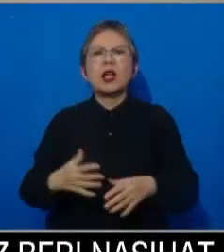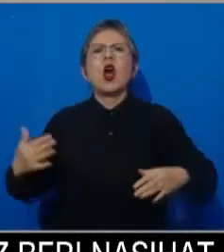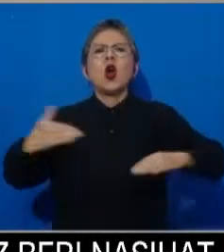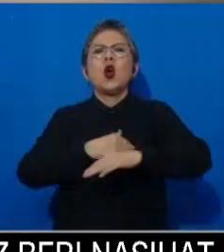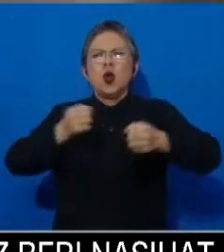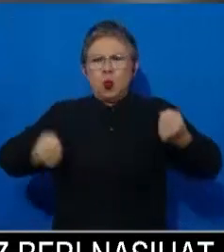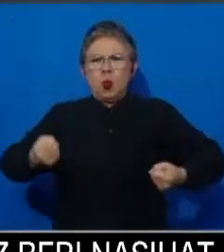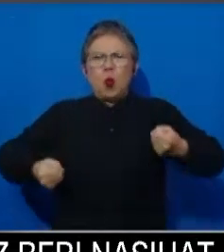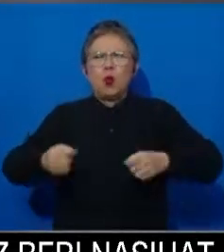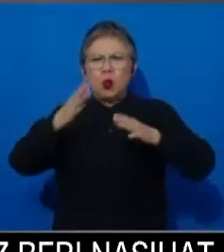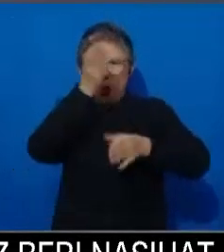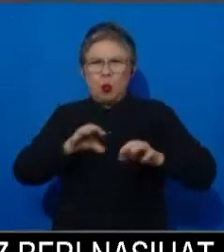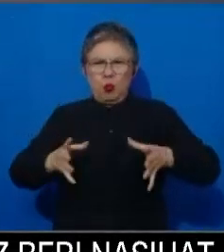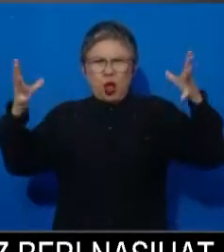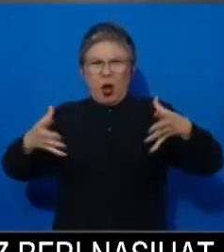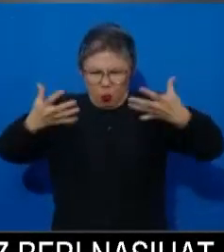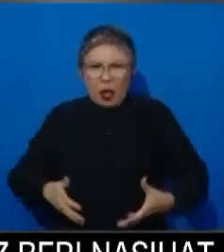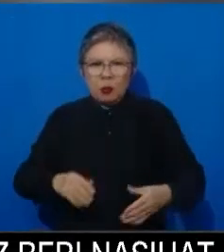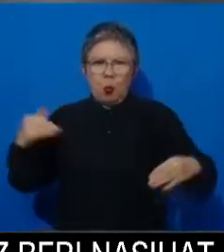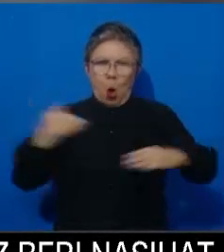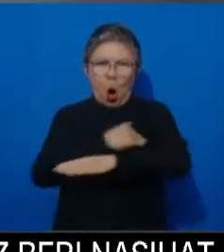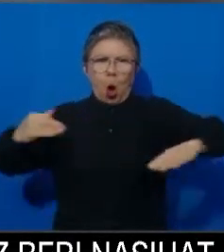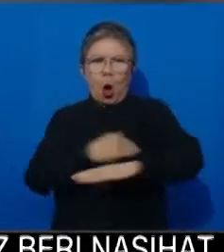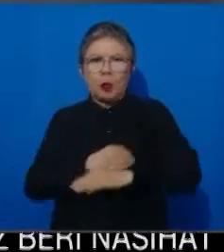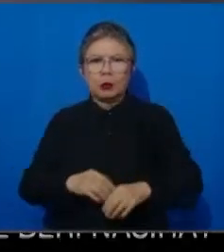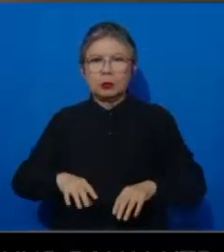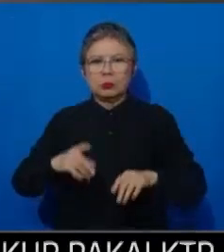truk yang melebihi muatan.